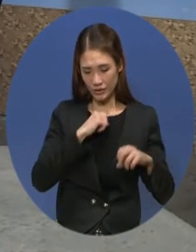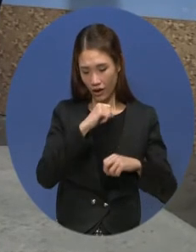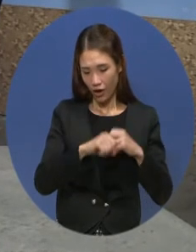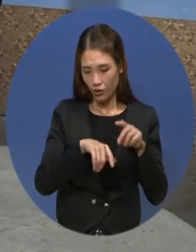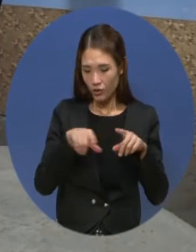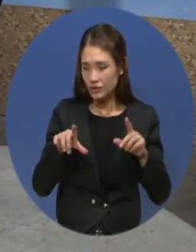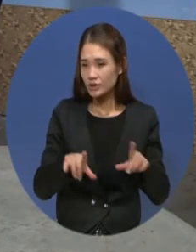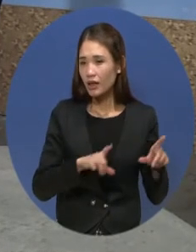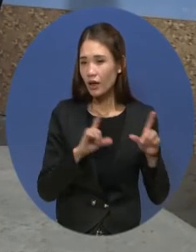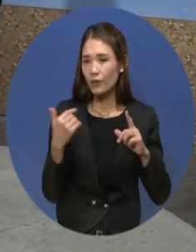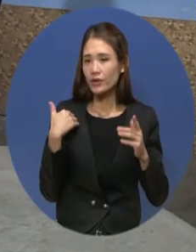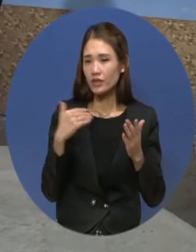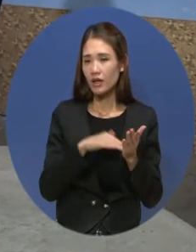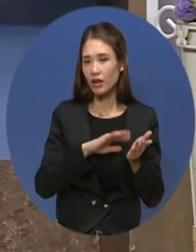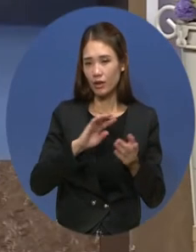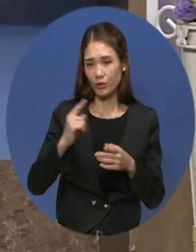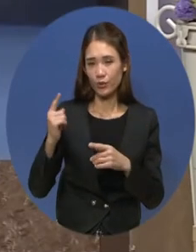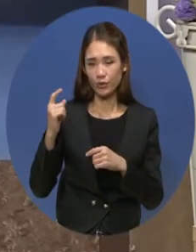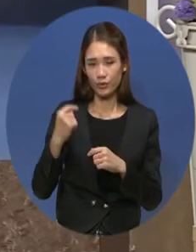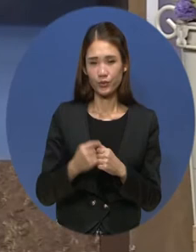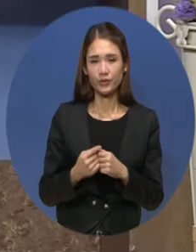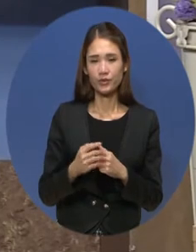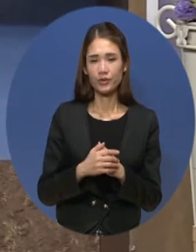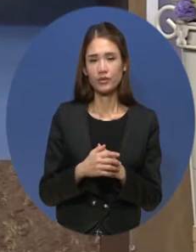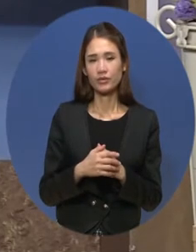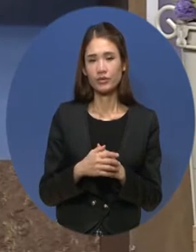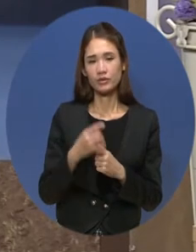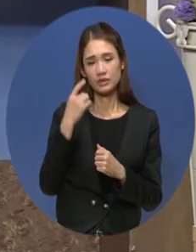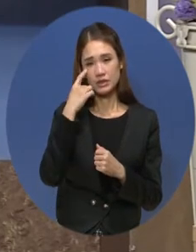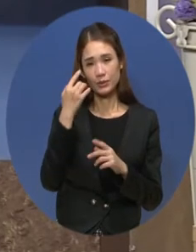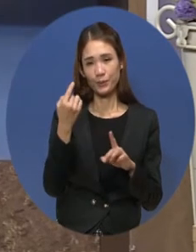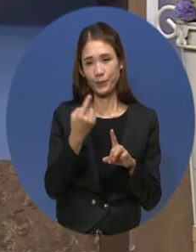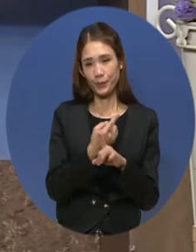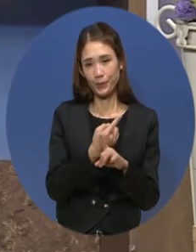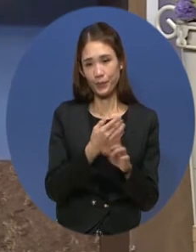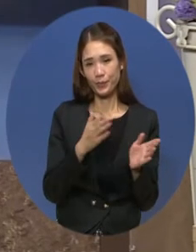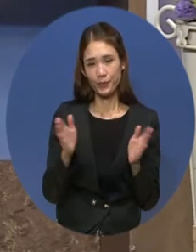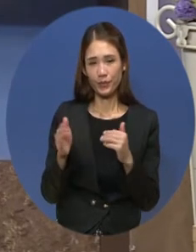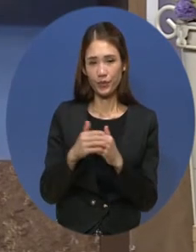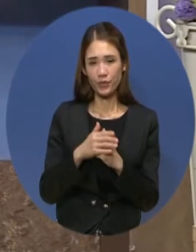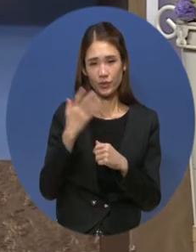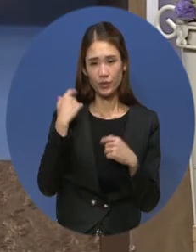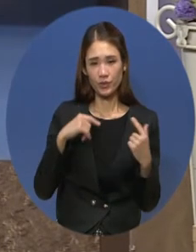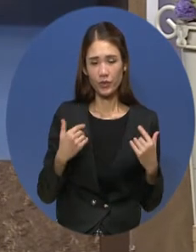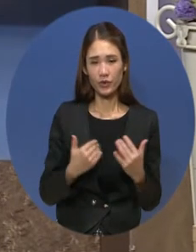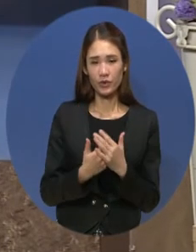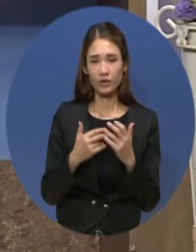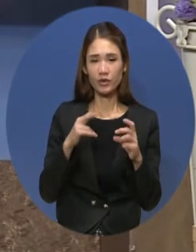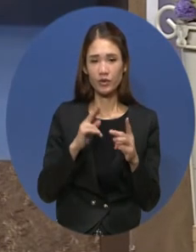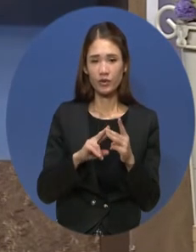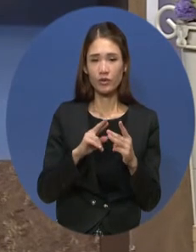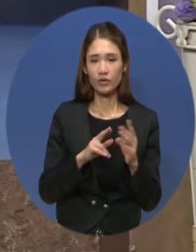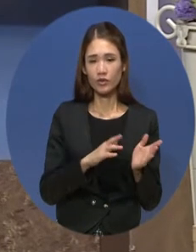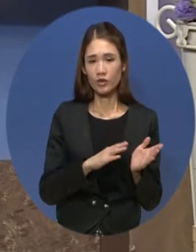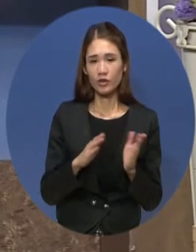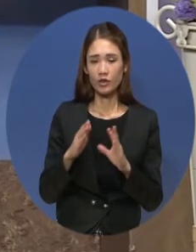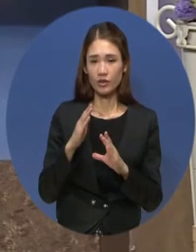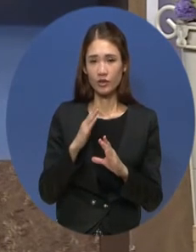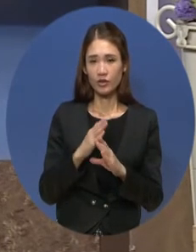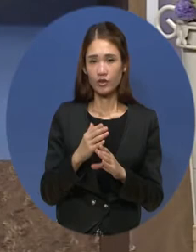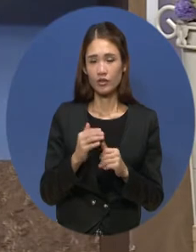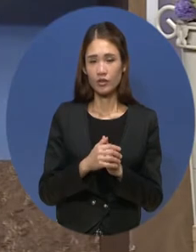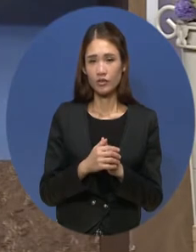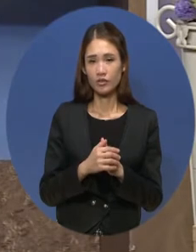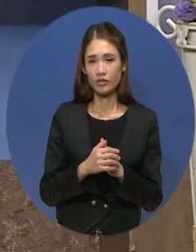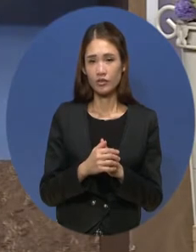되찾을 수 있으면 좋겠습니다 여러분의 질문을 바꿔서 요의 영등포 발달장애의 평생 교육 센터 에서